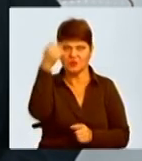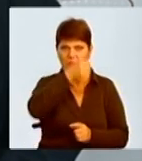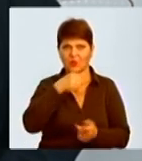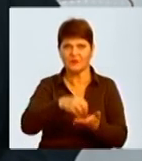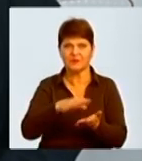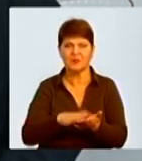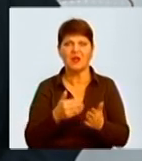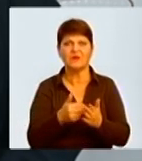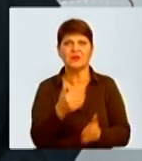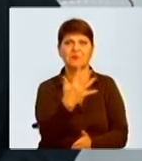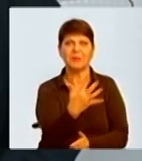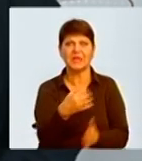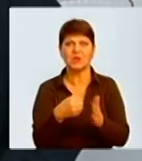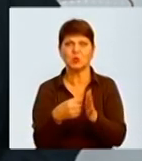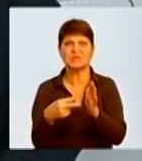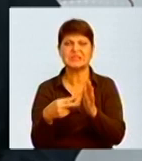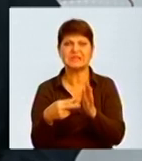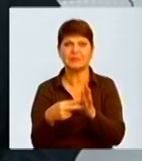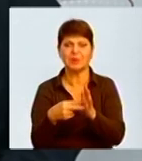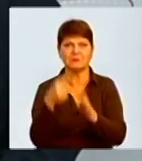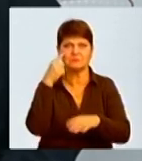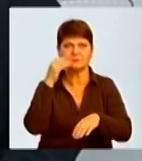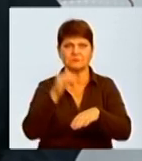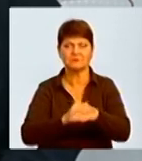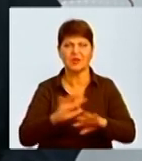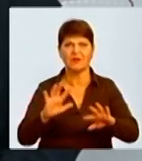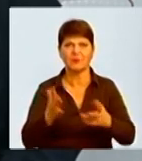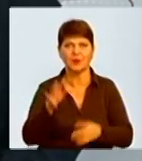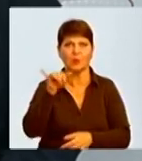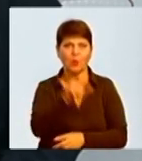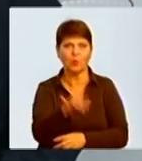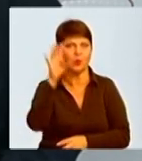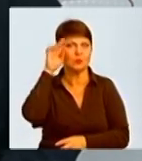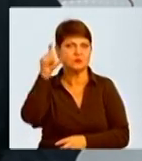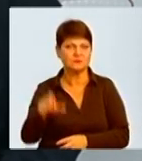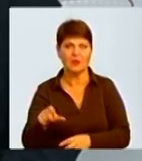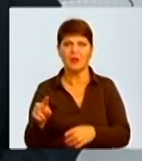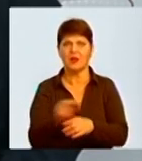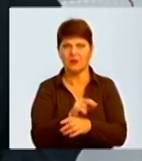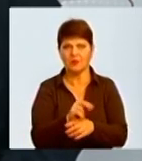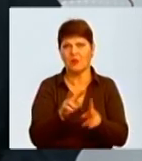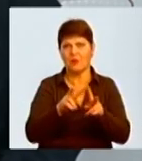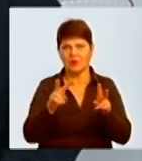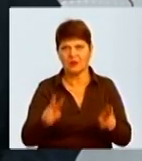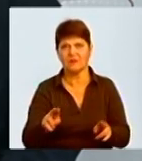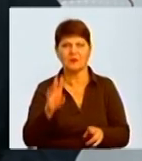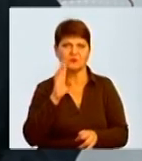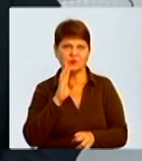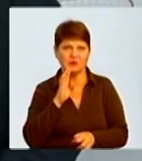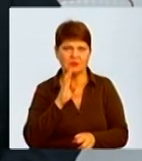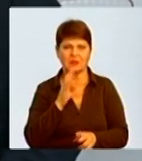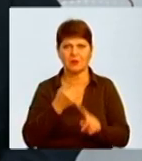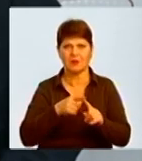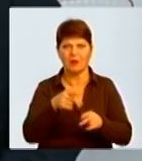до 7 випадків діагнозу раку грудної залози у чоловіків. Лікуються вони також, як і у жінки, виконуються радикальні